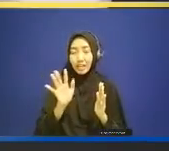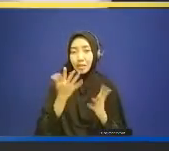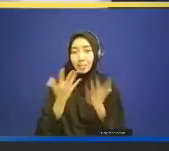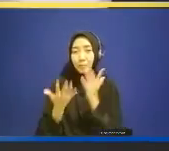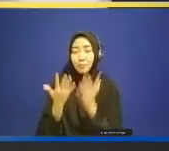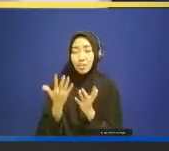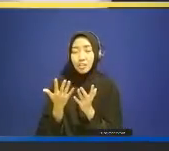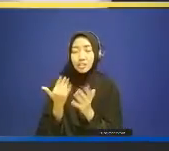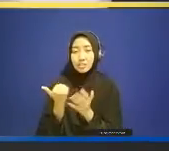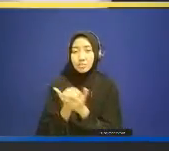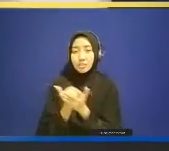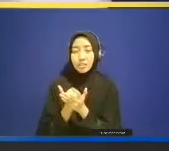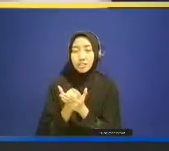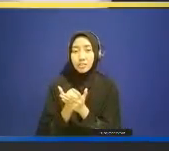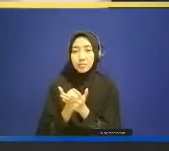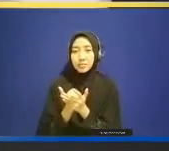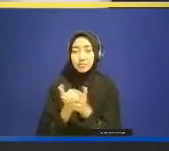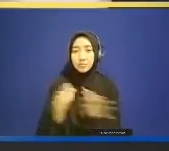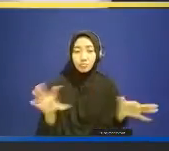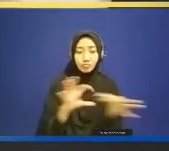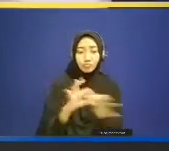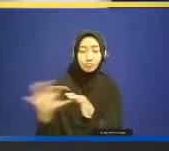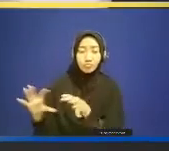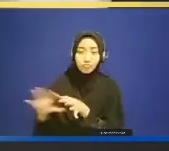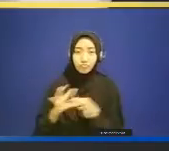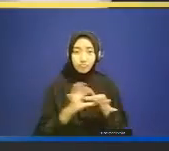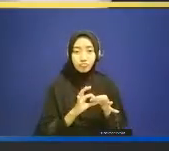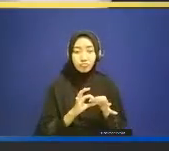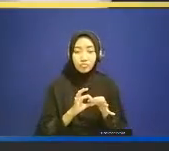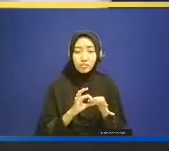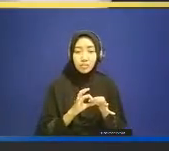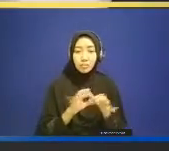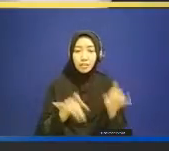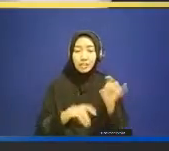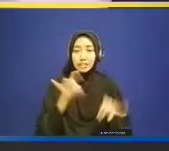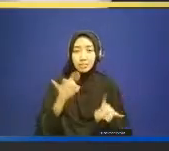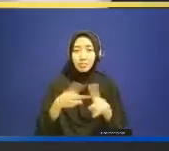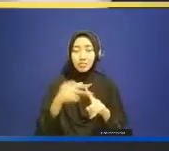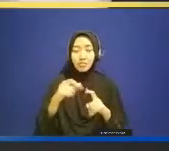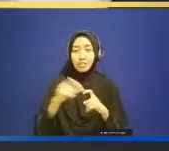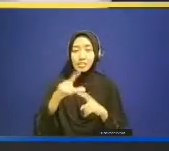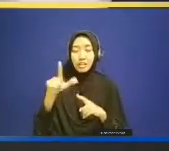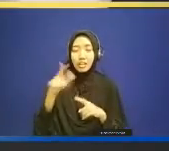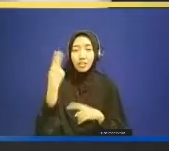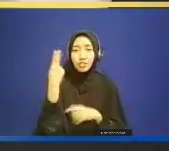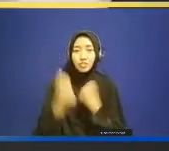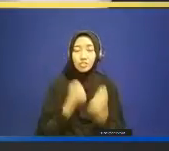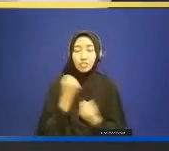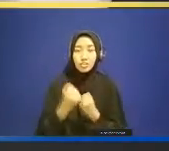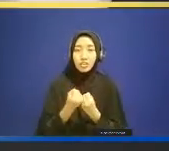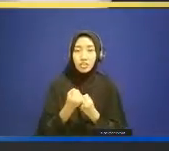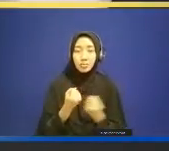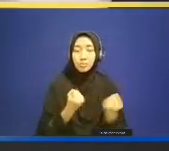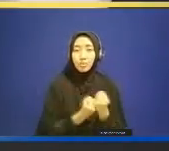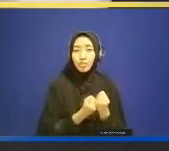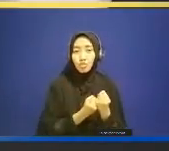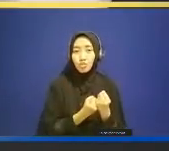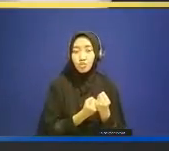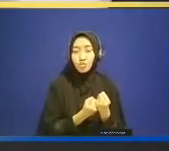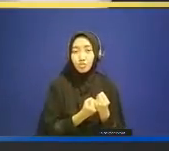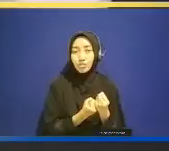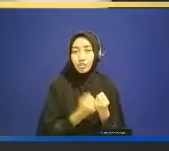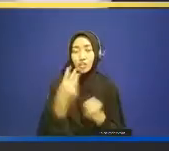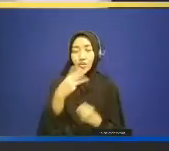bisa secara paralel Sinergi dengan semen facial untuk dilaksanakan wong apa